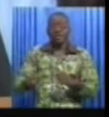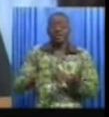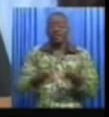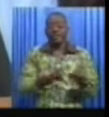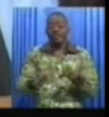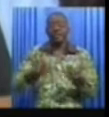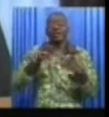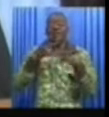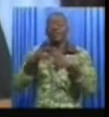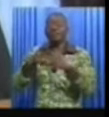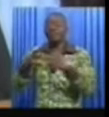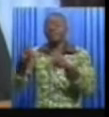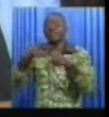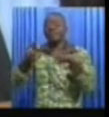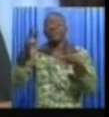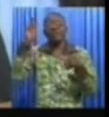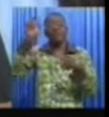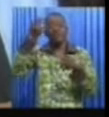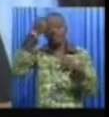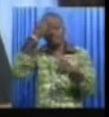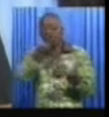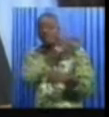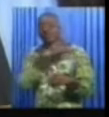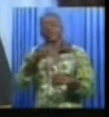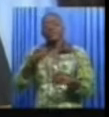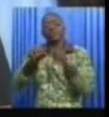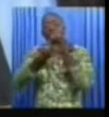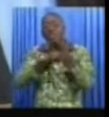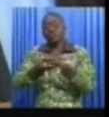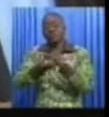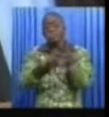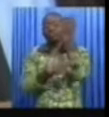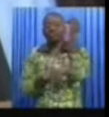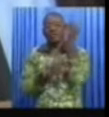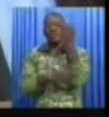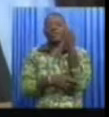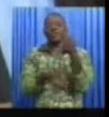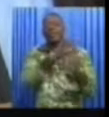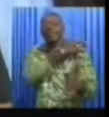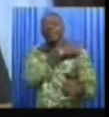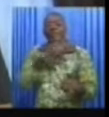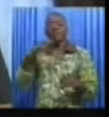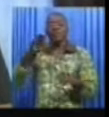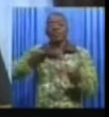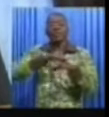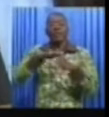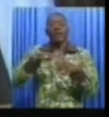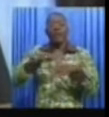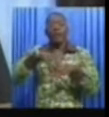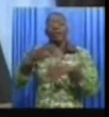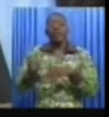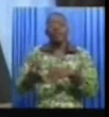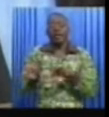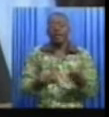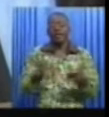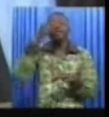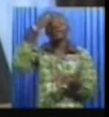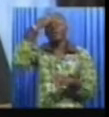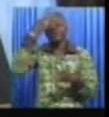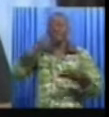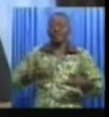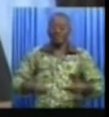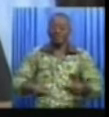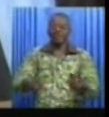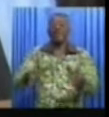différentes politiques au niveau de l'espace sous-régional, et ensuite faire connaître des résolutions,